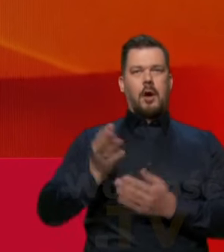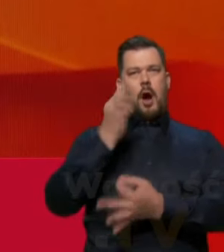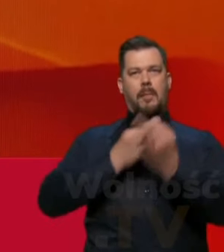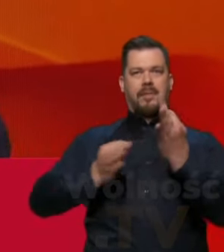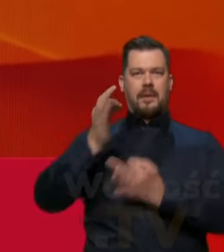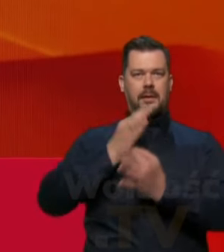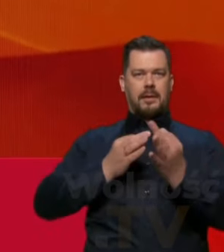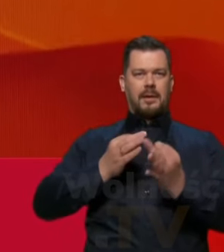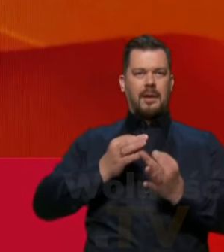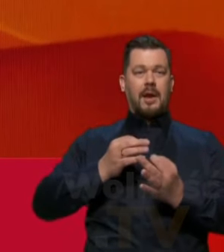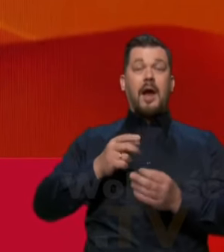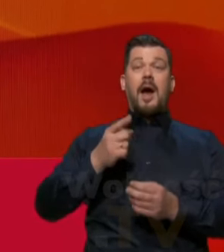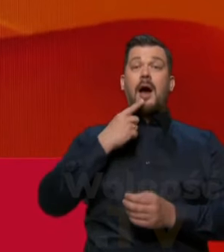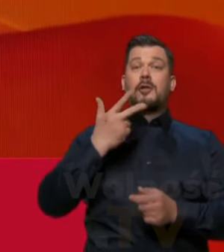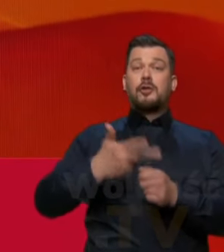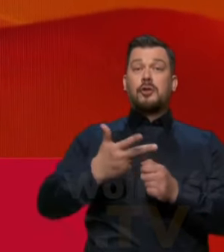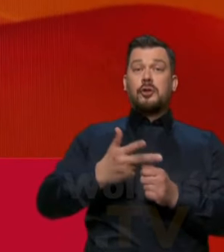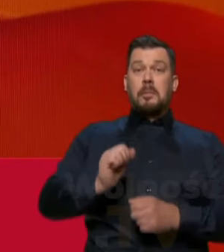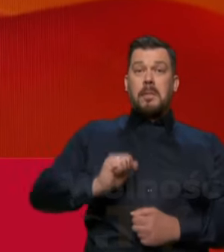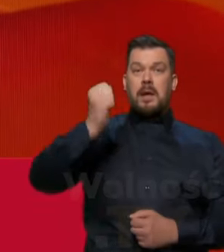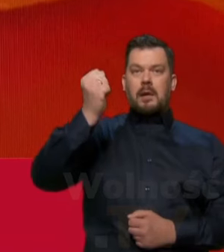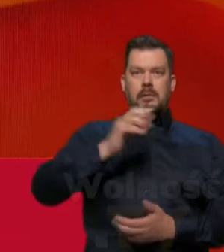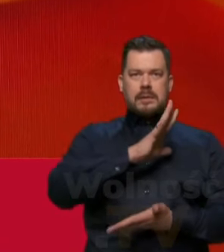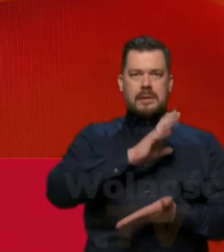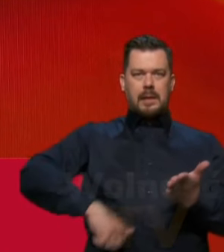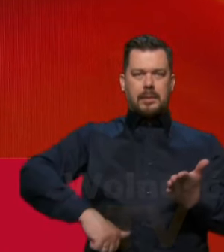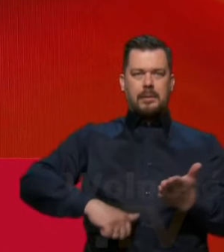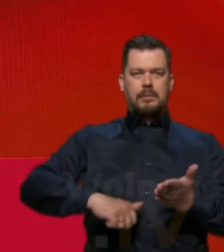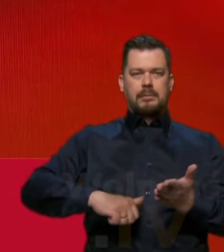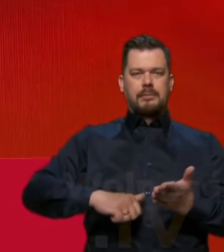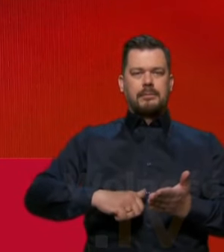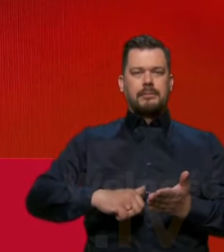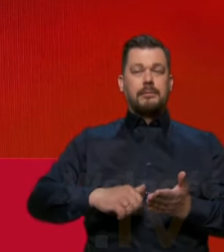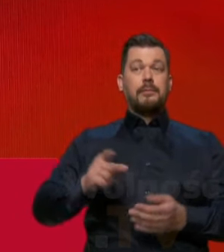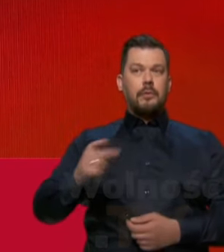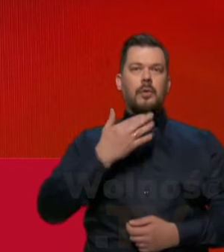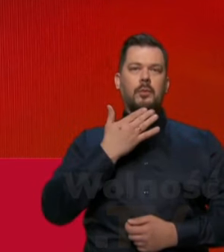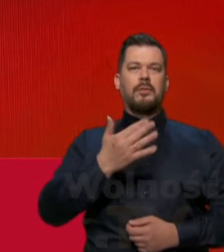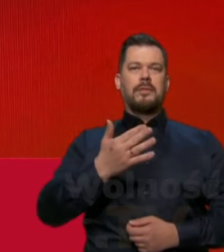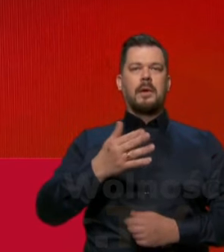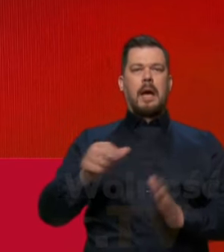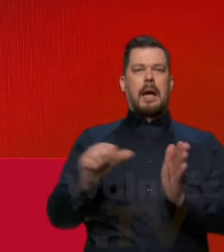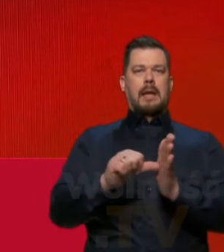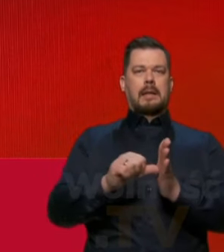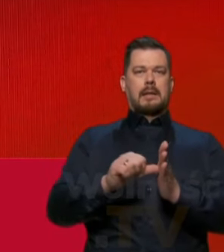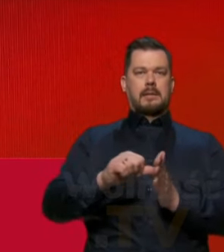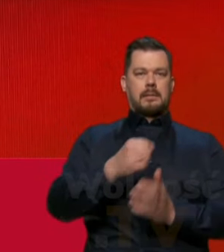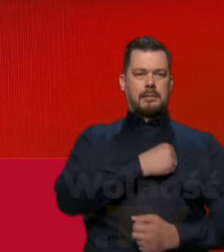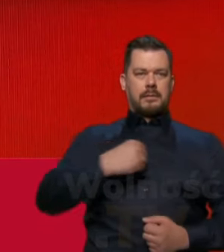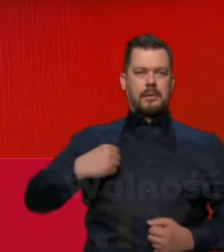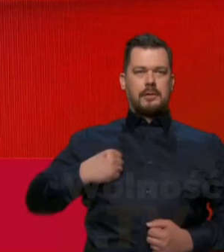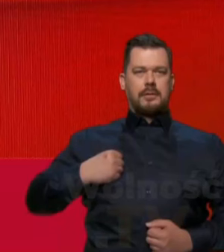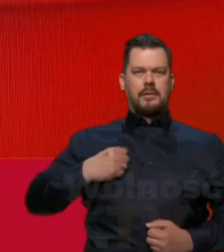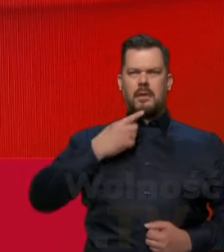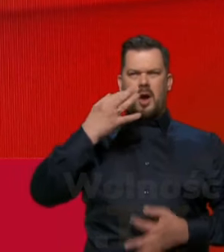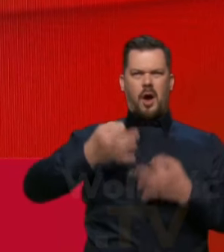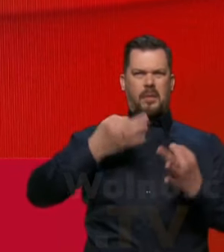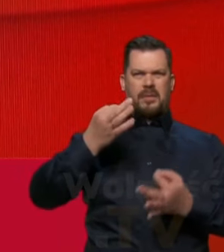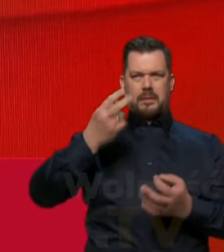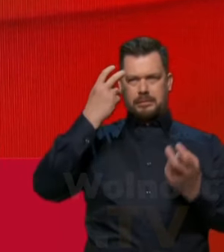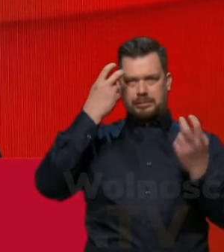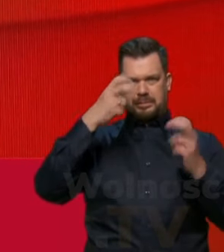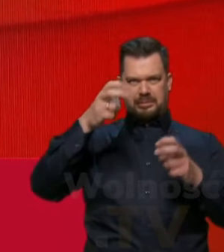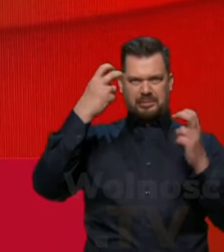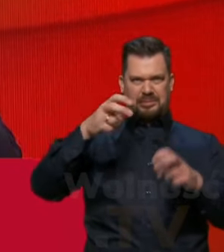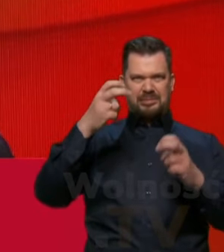dalej rządzili, to 30 miliardów by zabrali warszawiakom. I dzisiaj ktoś, kto startuje na prezydenta Warszawy, opowiada duby smalone,